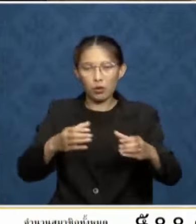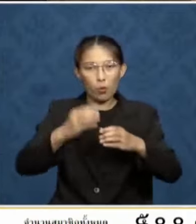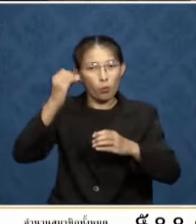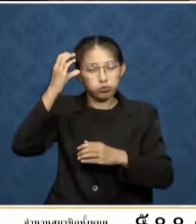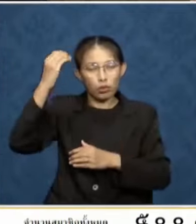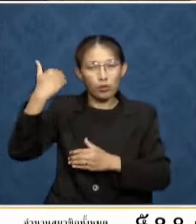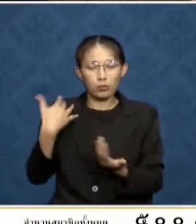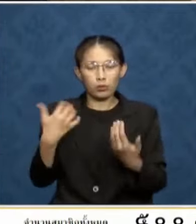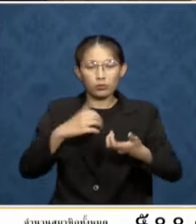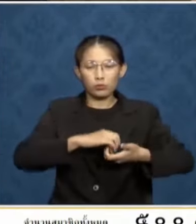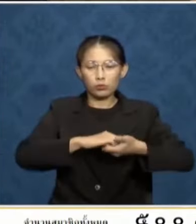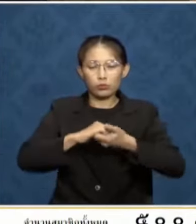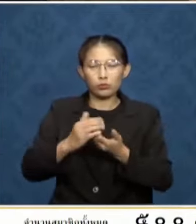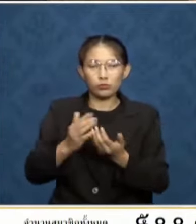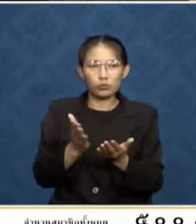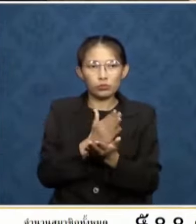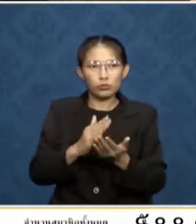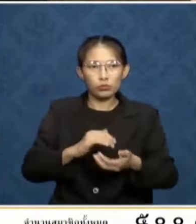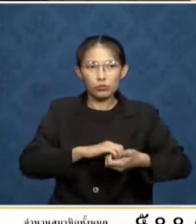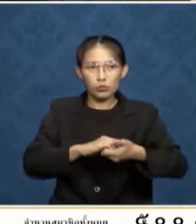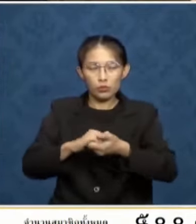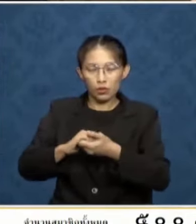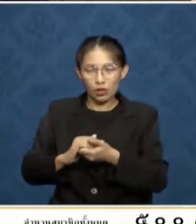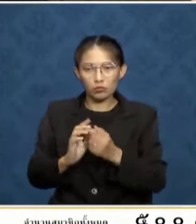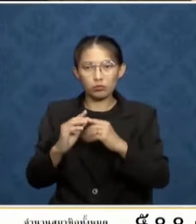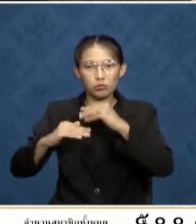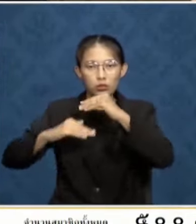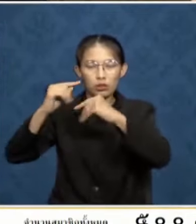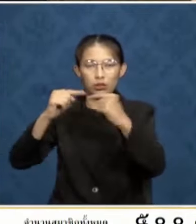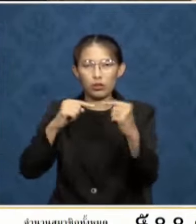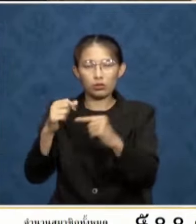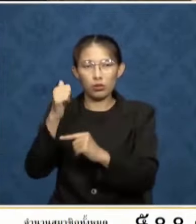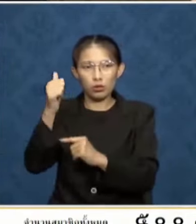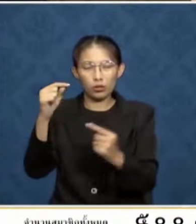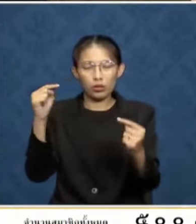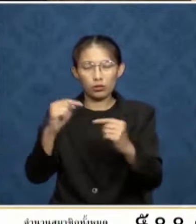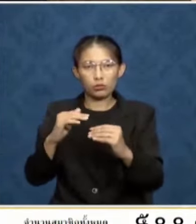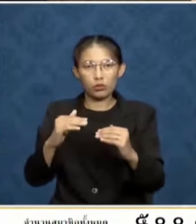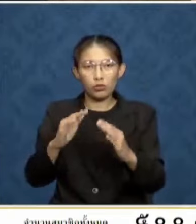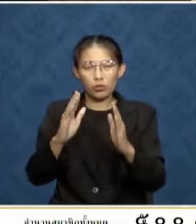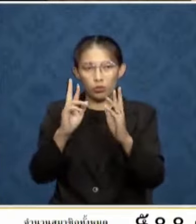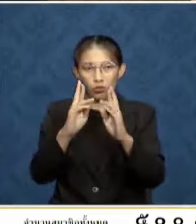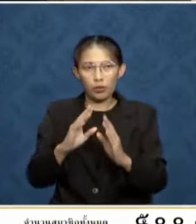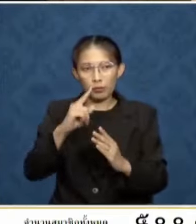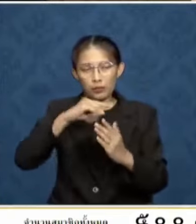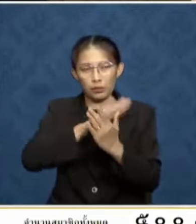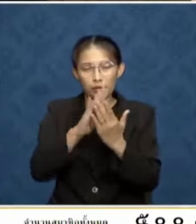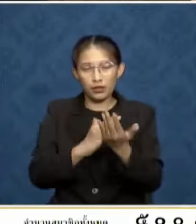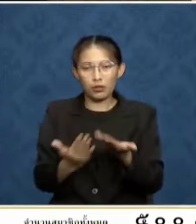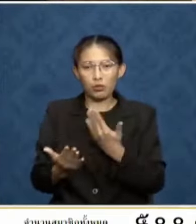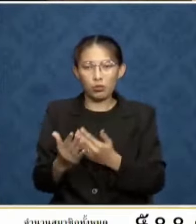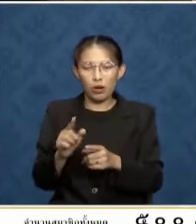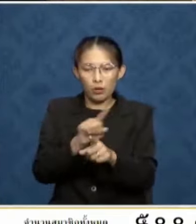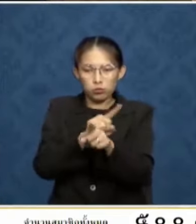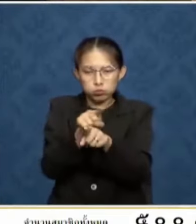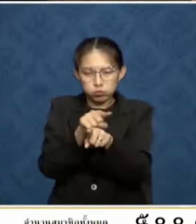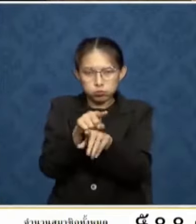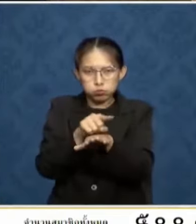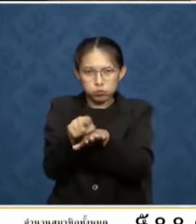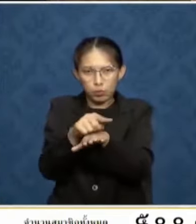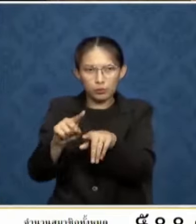จะได้ถเปางปันกันใช้ต่อยอดยหมอสมกับลการใช้งานของทเหาทัพวัี้เรื่ร mistuth